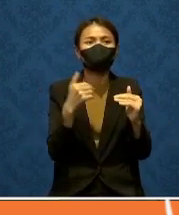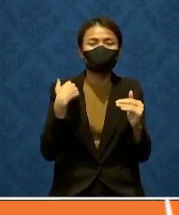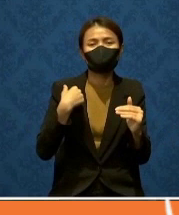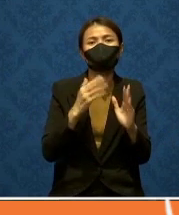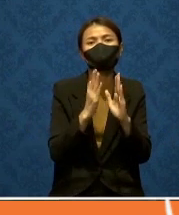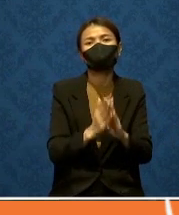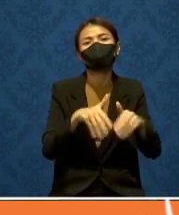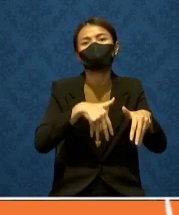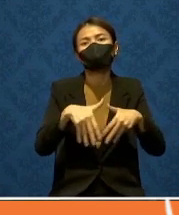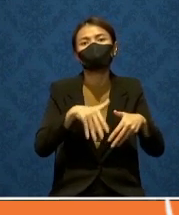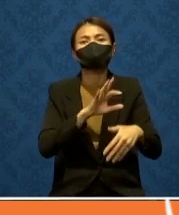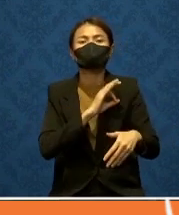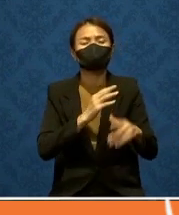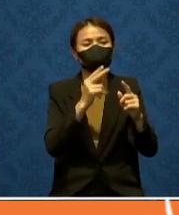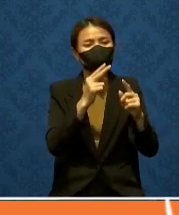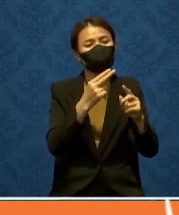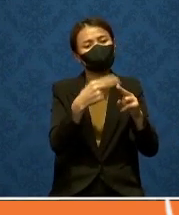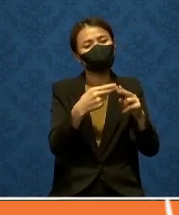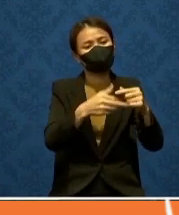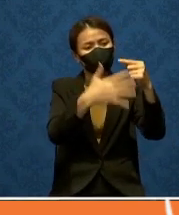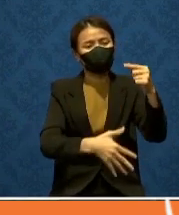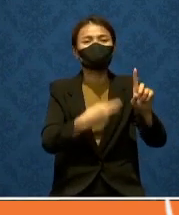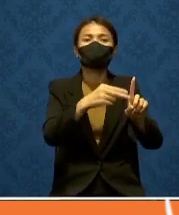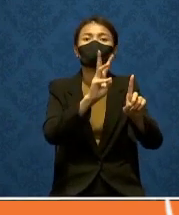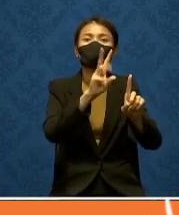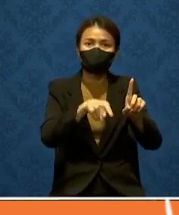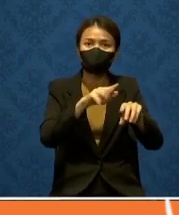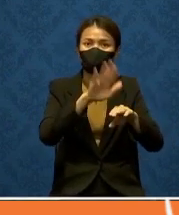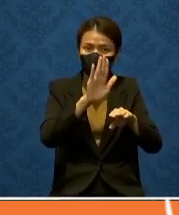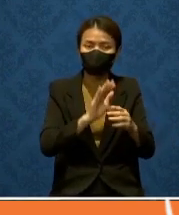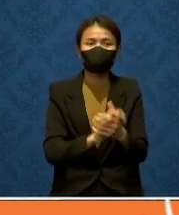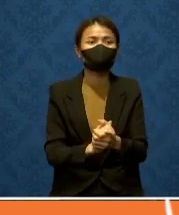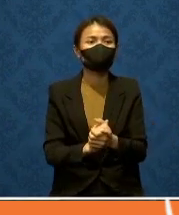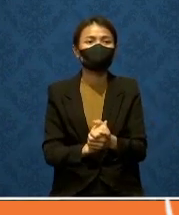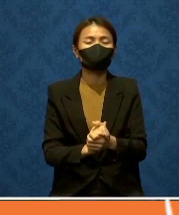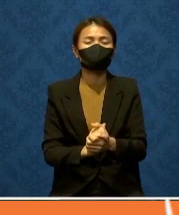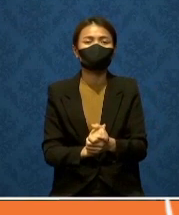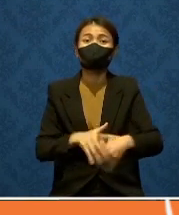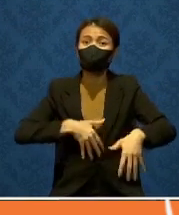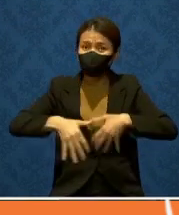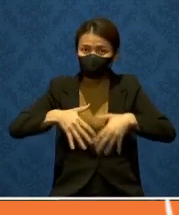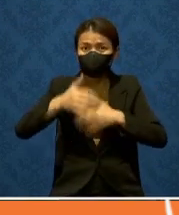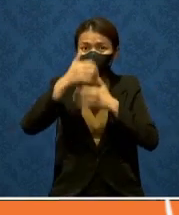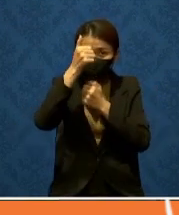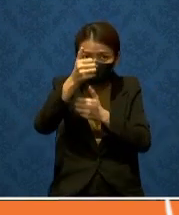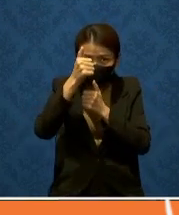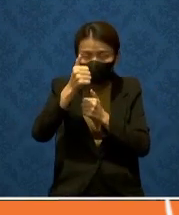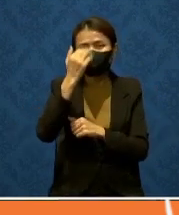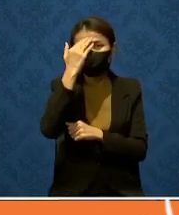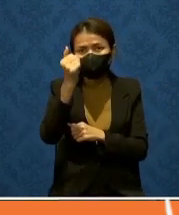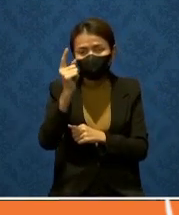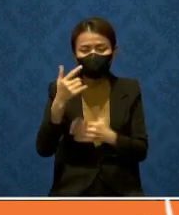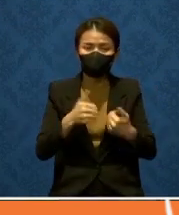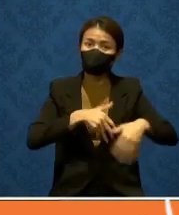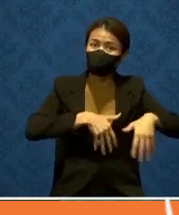ชื่อท่านประธานความสำคัญมาอยู่ตรงนี้ครับประชาชนให้ความสนใจในเรื่องนี้ว่าประชาชนมีส่วนร่วมในการเส